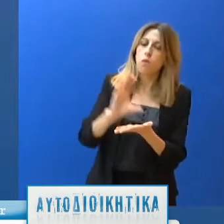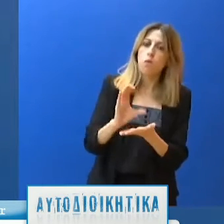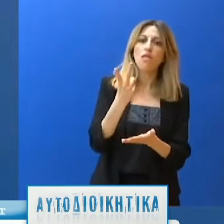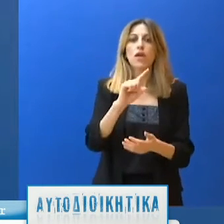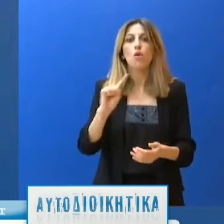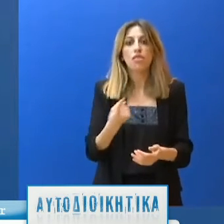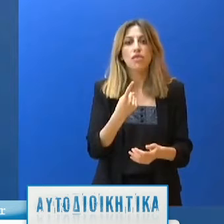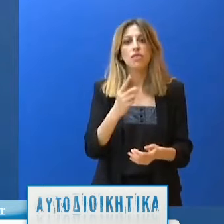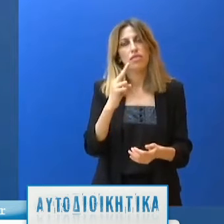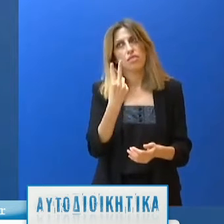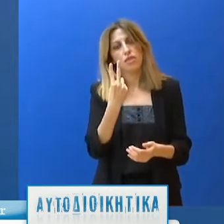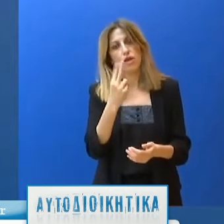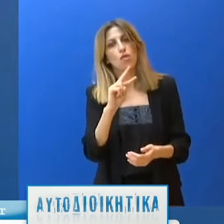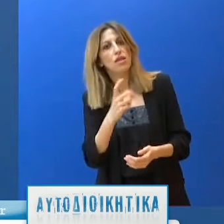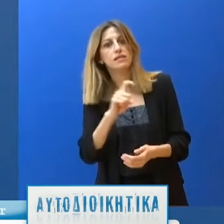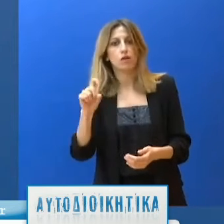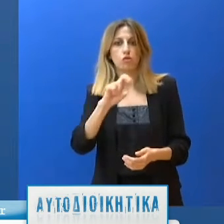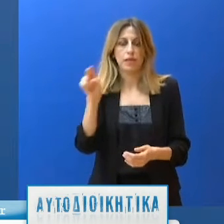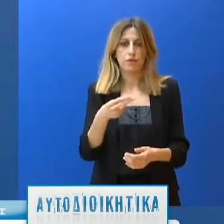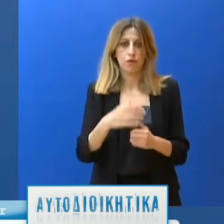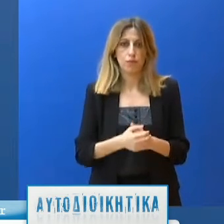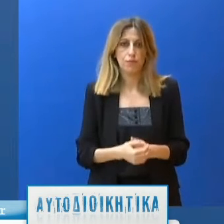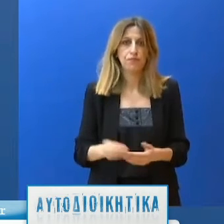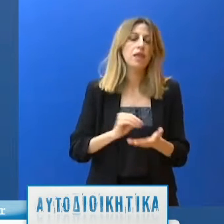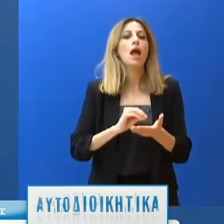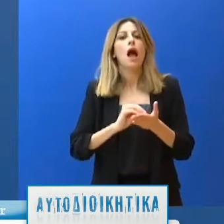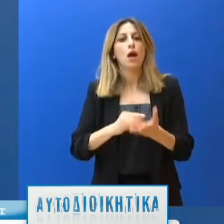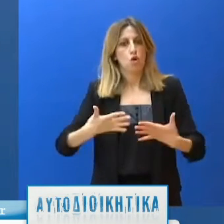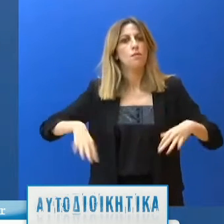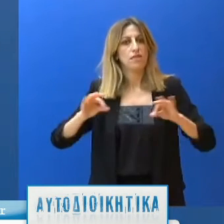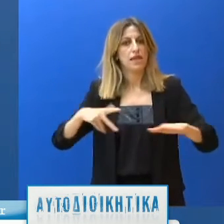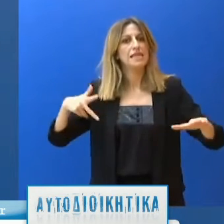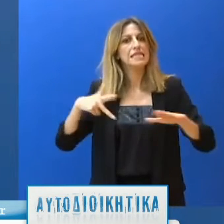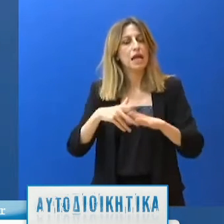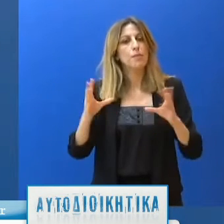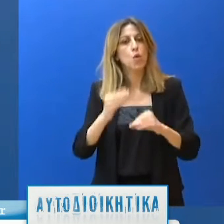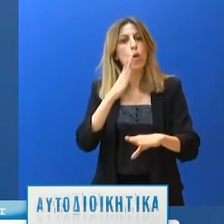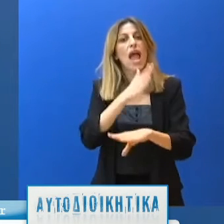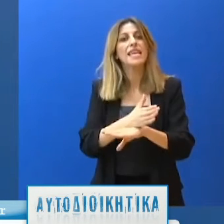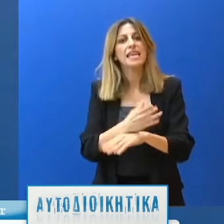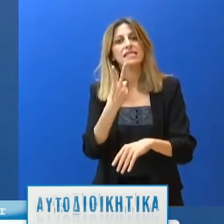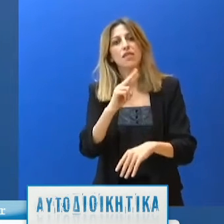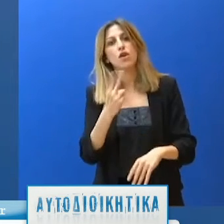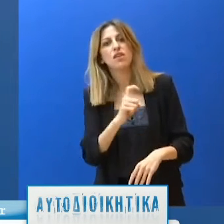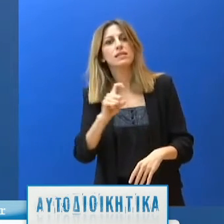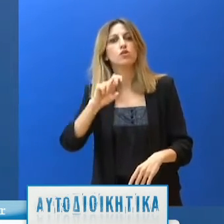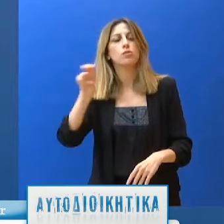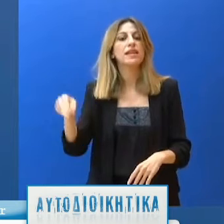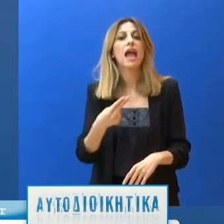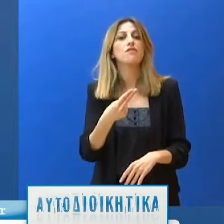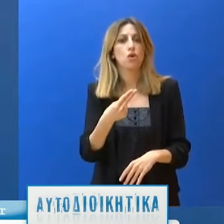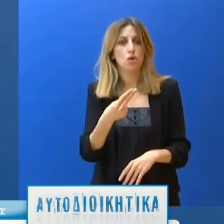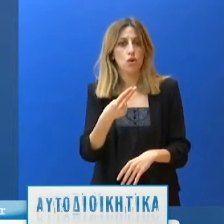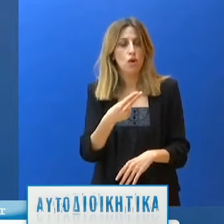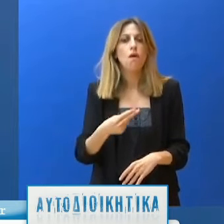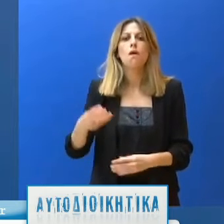Το αργότερο, μέχρι τις αρχές Ιουνίου, ξεκινά το εγκυδοτικό ταμείο ύψος 2 δισεκατομμυρίων ευρώ, το οποίο με τη συνολική μόχλευση